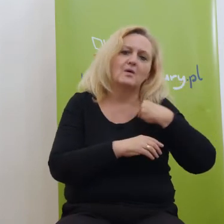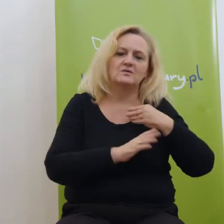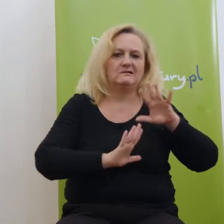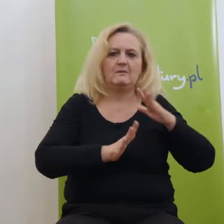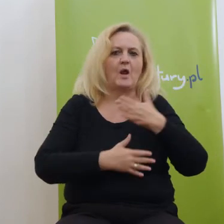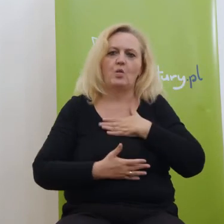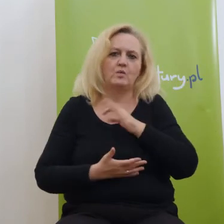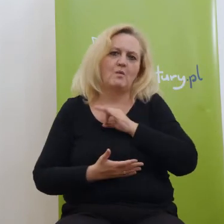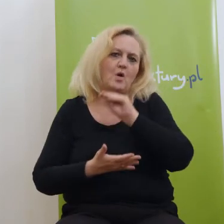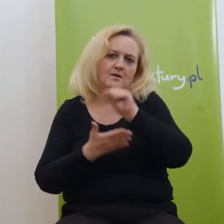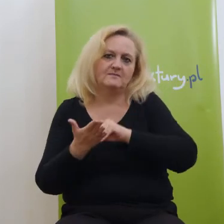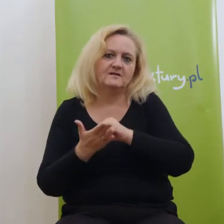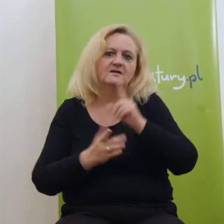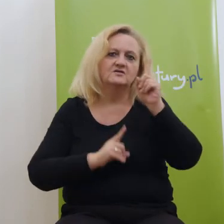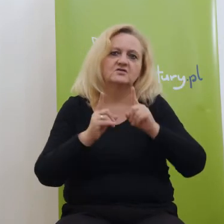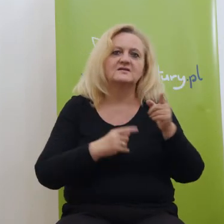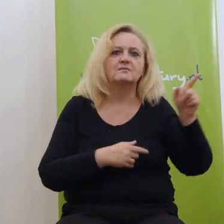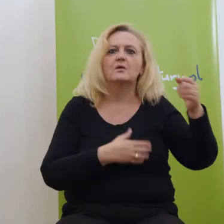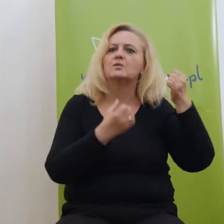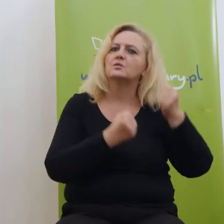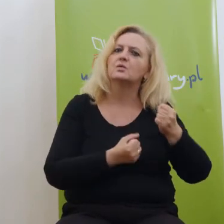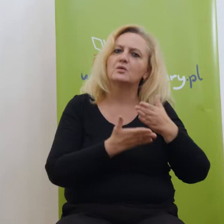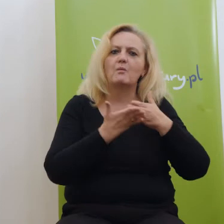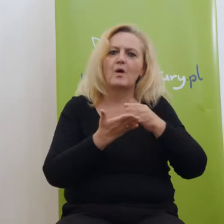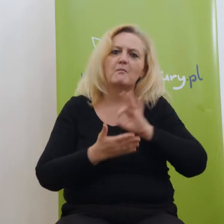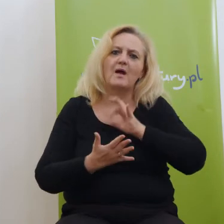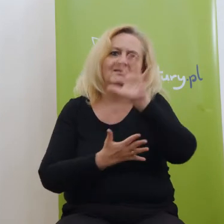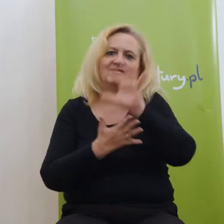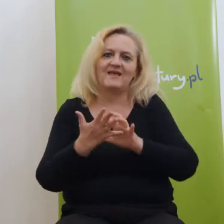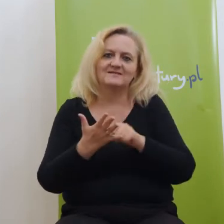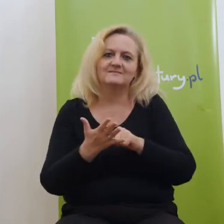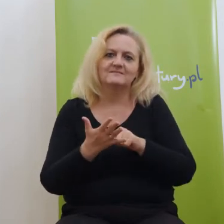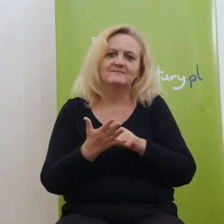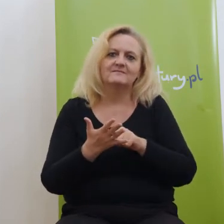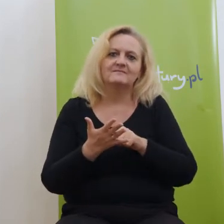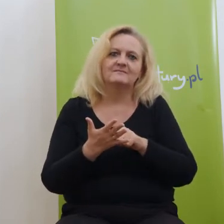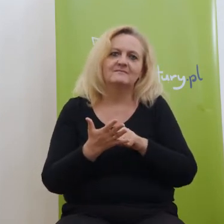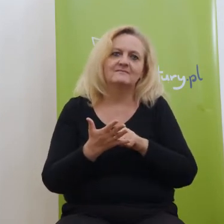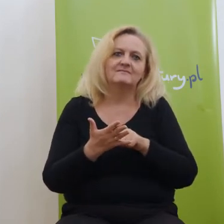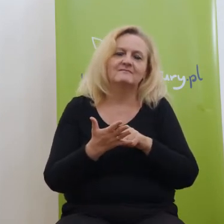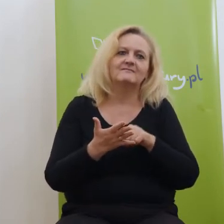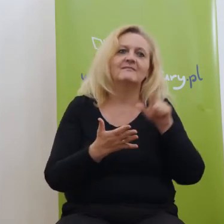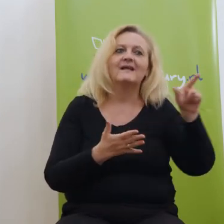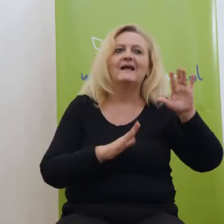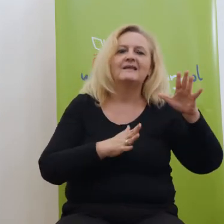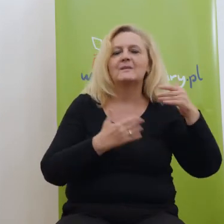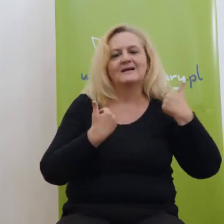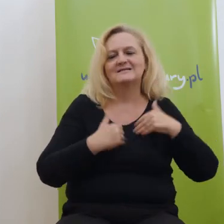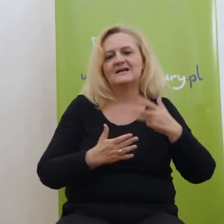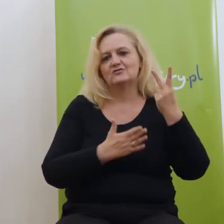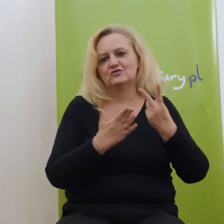ona czasem trudno jej było sobie poradzić, kiedy ja pisałam jej nie za bardzo to, co ona chciała